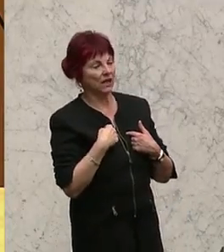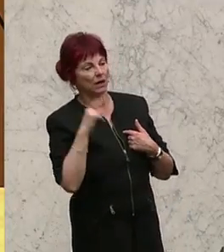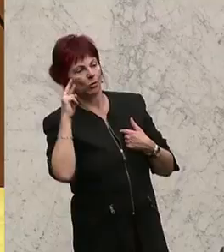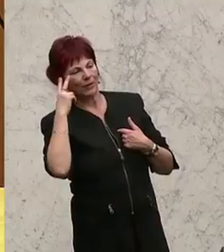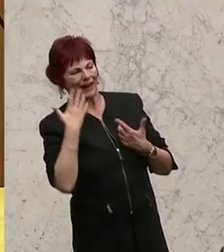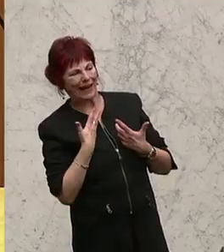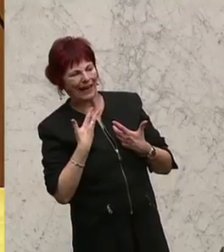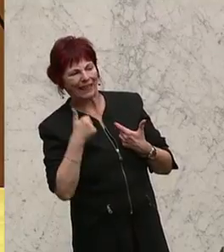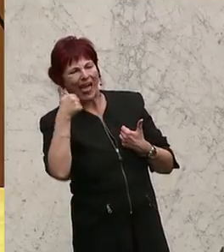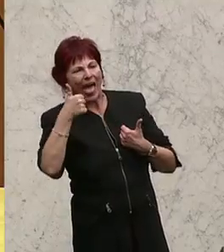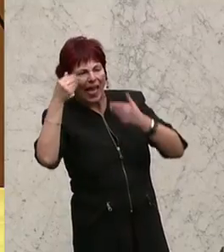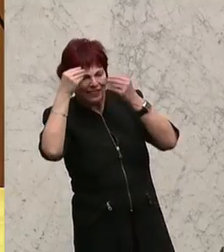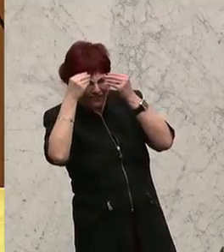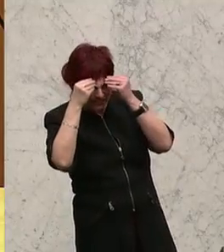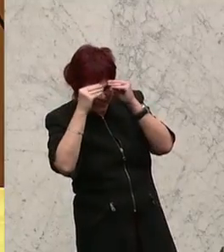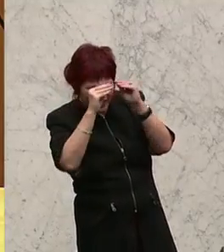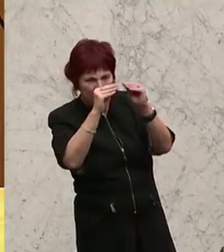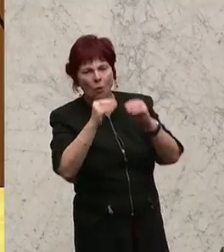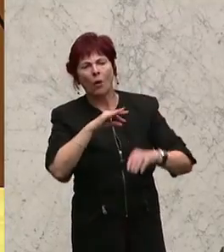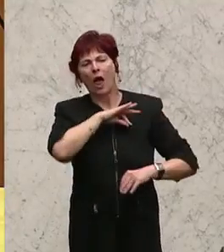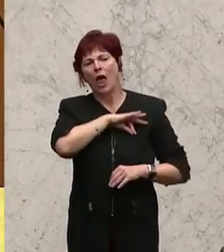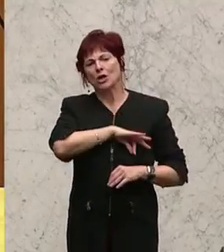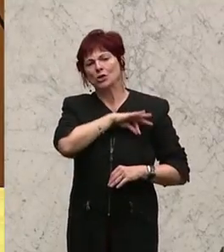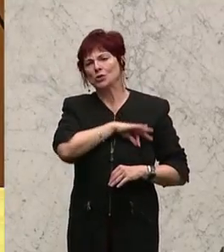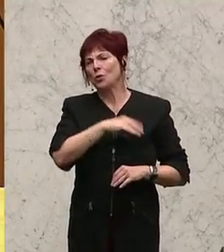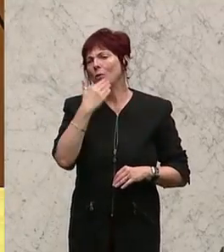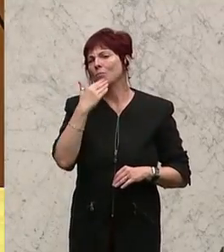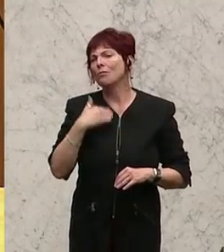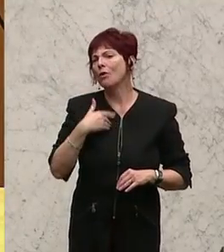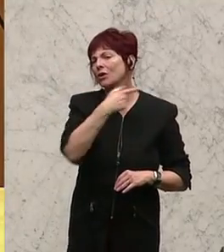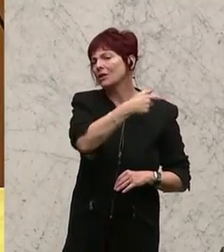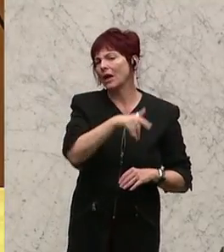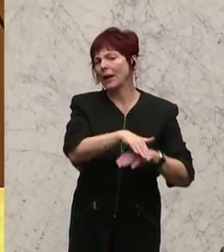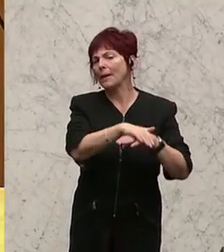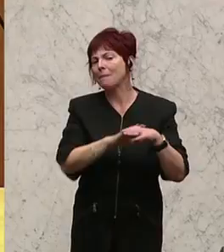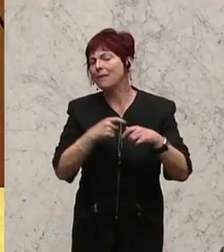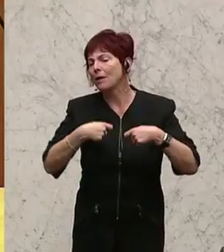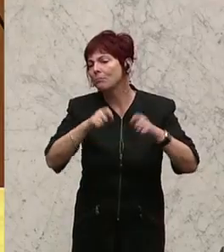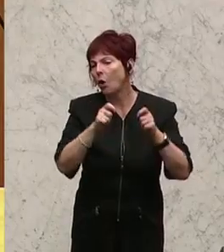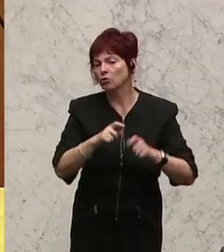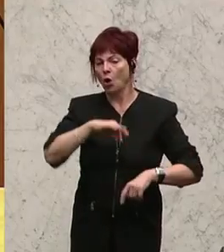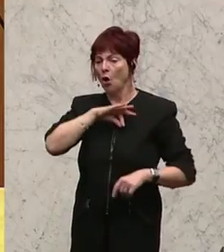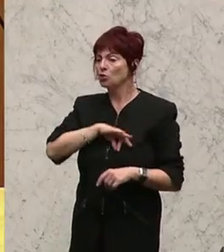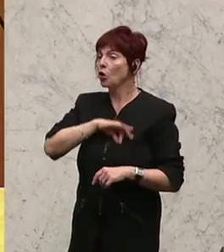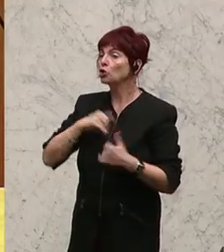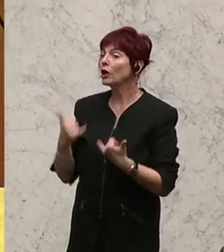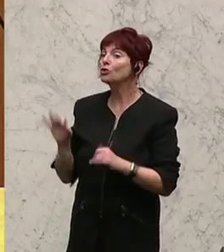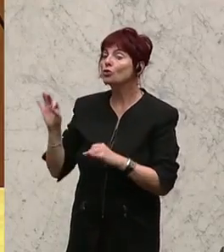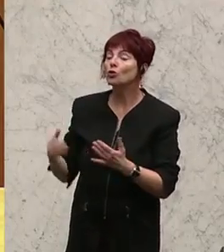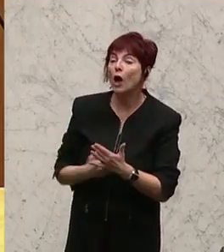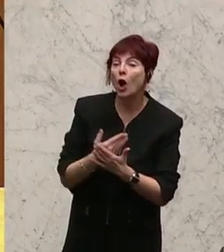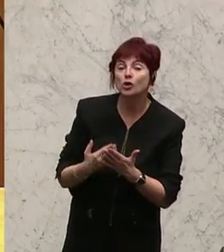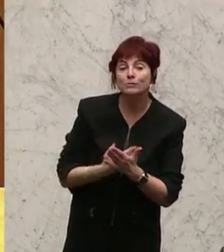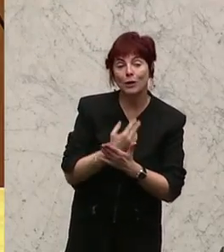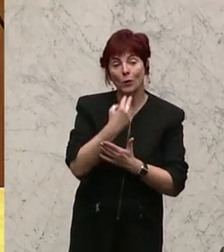einer Widmung. Der Sohn möchte einmal eventuell in der Gemeinde bauen. Die Tochter hat gerade eine gute Ausbildung gemacht, die möchte